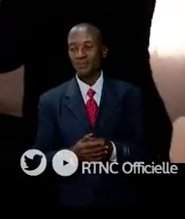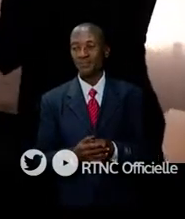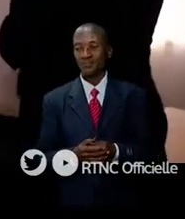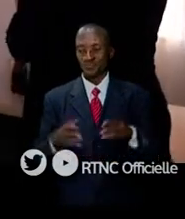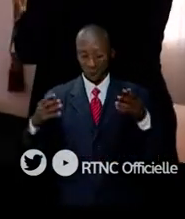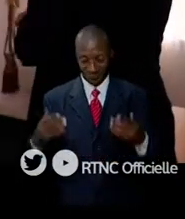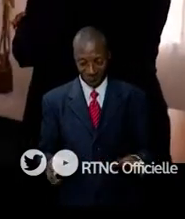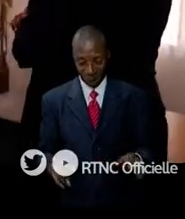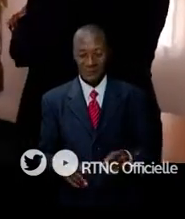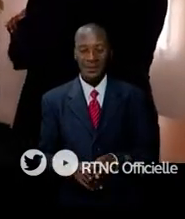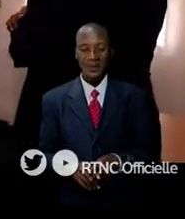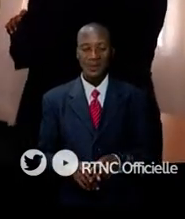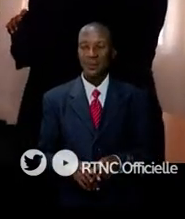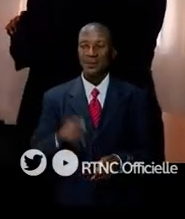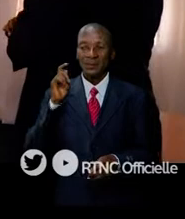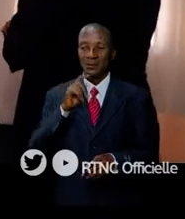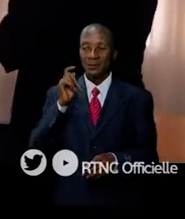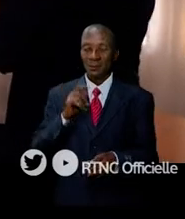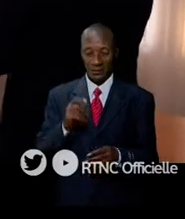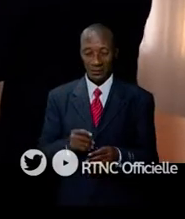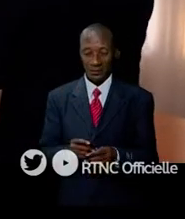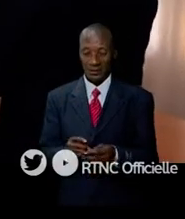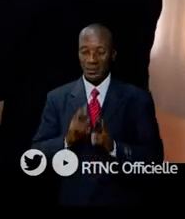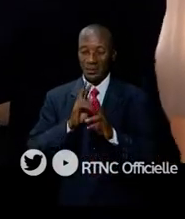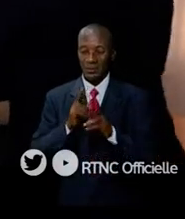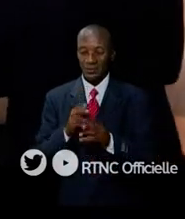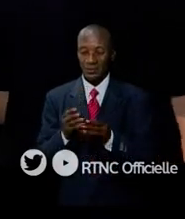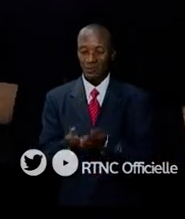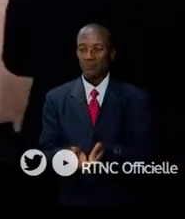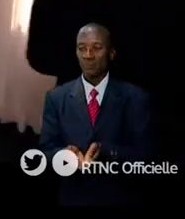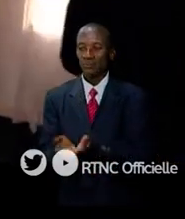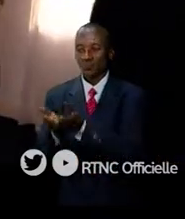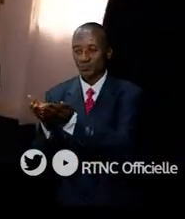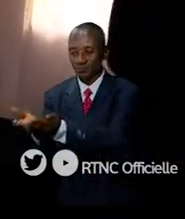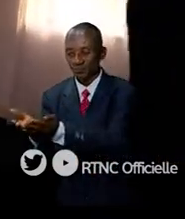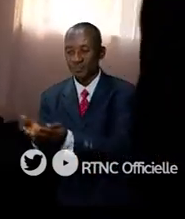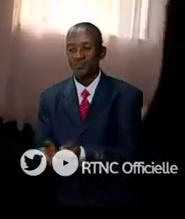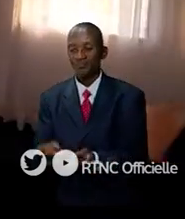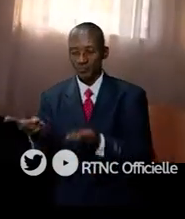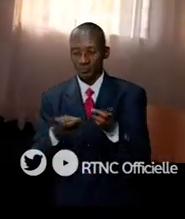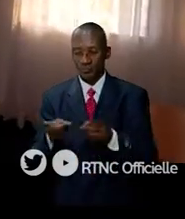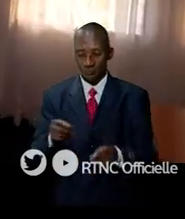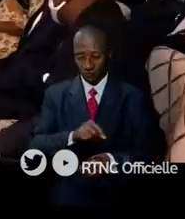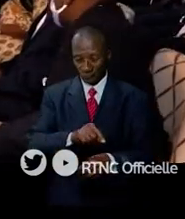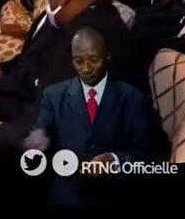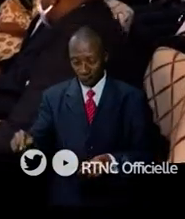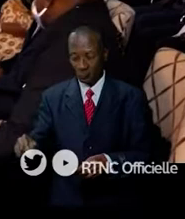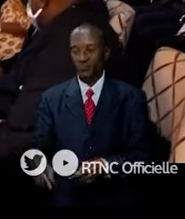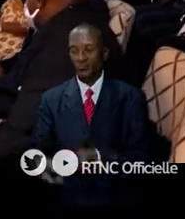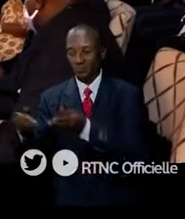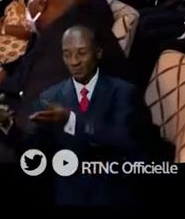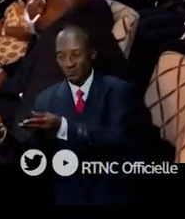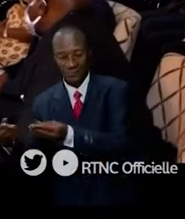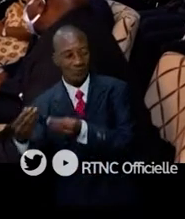Luzolo Bambilesa a remis le rapport de ses services au chef de l'État par le canal de son directeur de cabinet. Prenant la parole à son tour, Ghislain